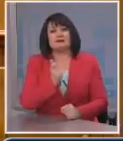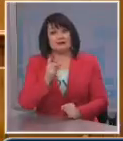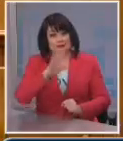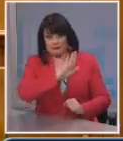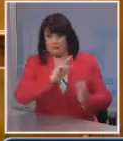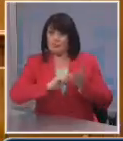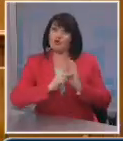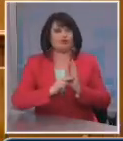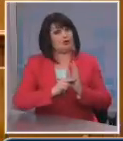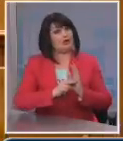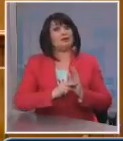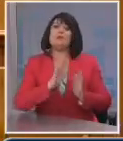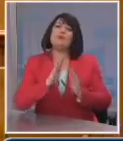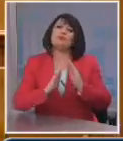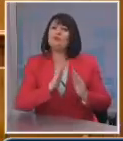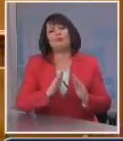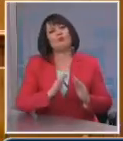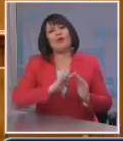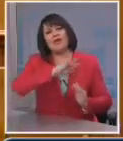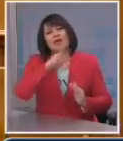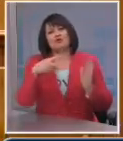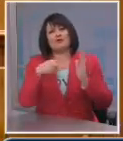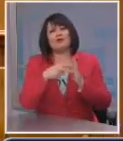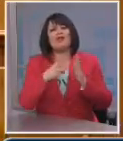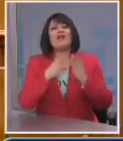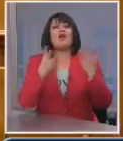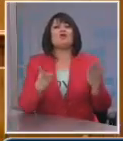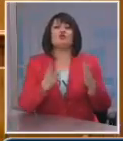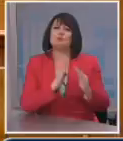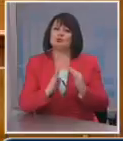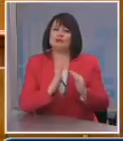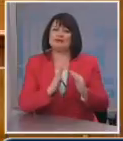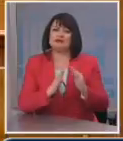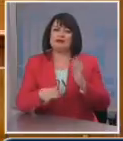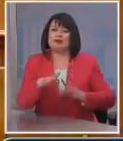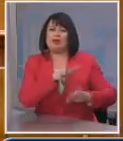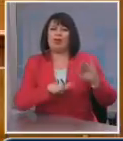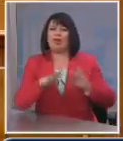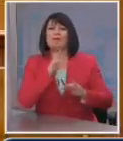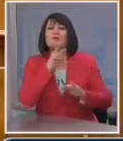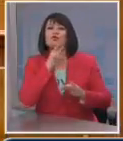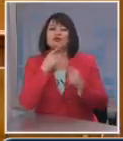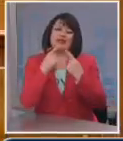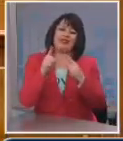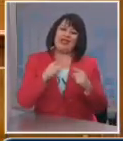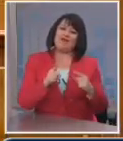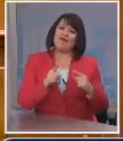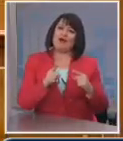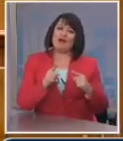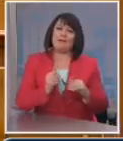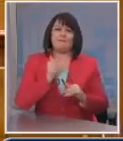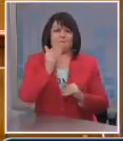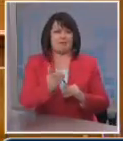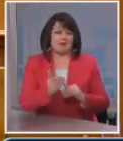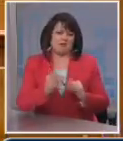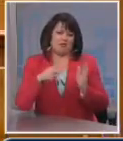αυτό, προστατεύονται ουσιαστικά μόνο μέχρι το 2018, με το κόλπο, το τρίκ της προσωρινής διαφοράς. Μετά δεν σας ενδιαφέρει